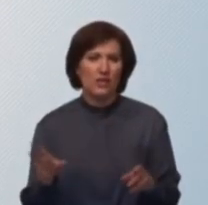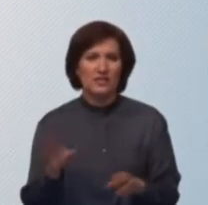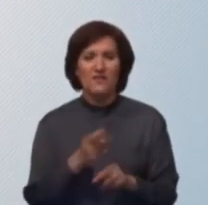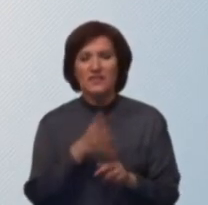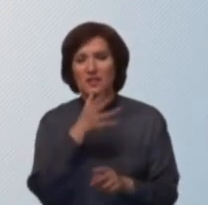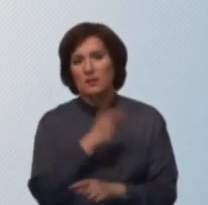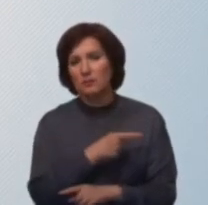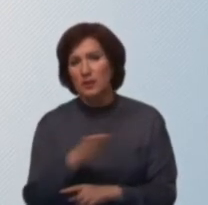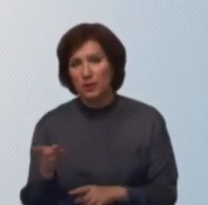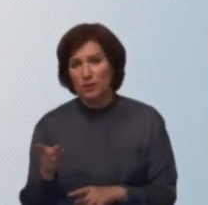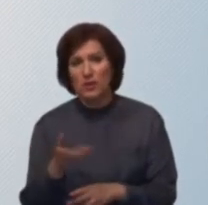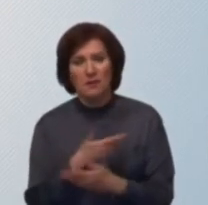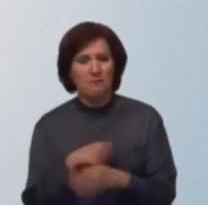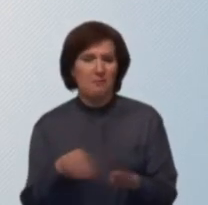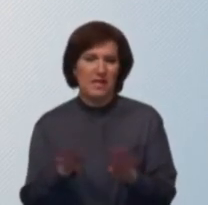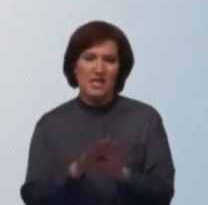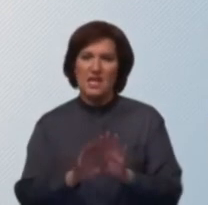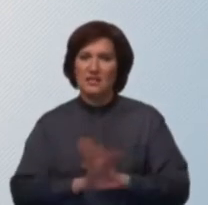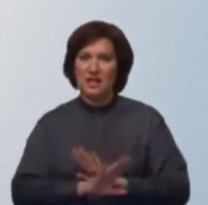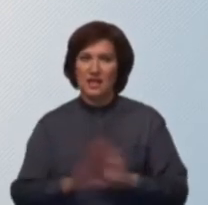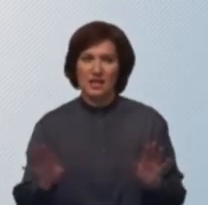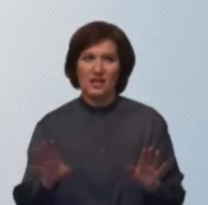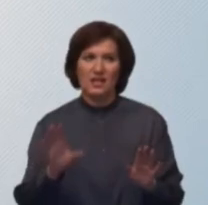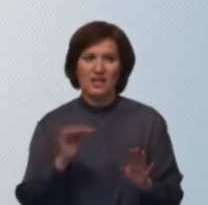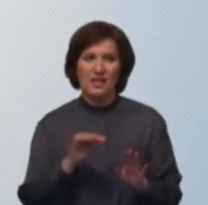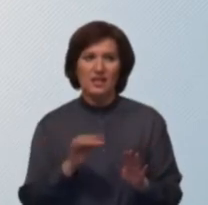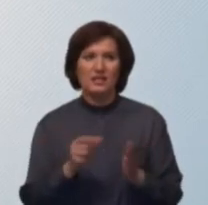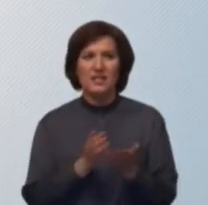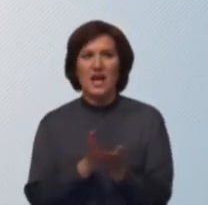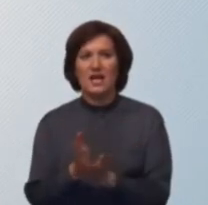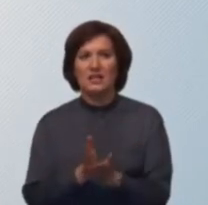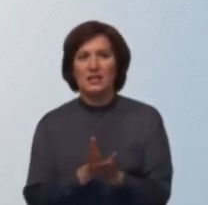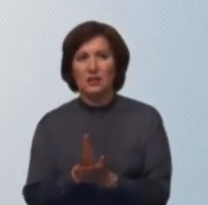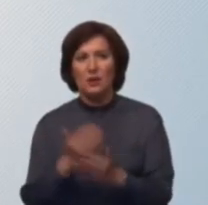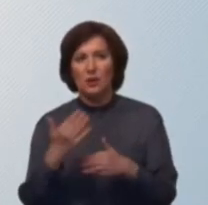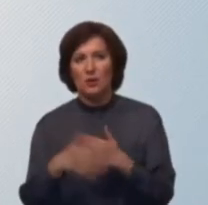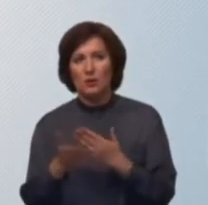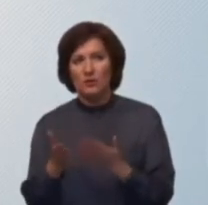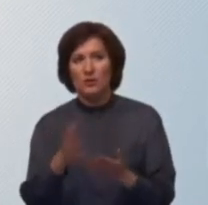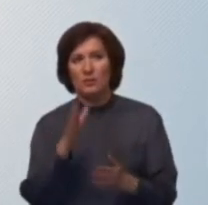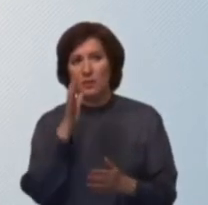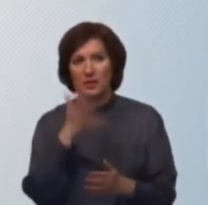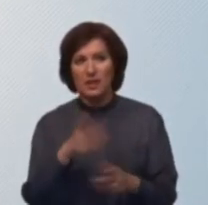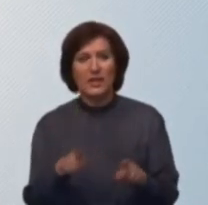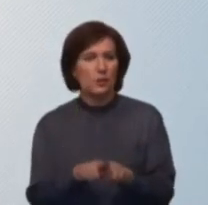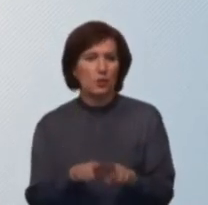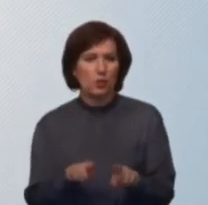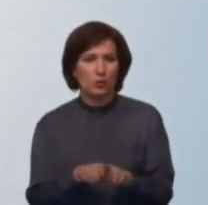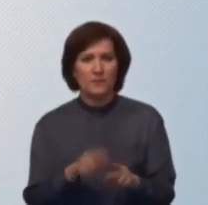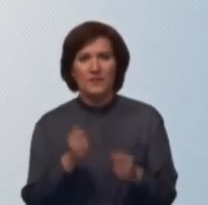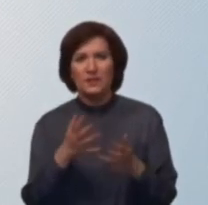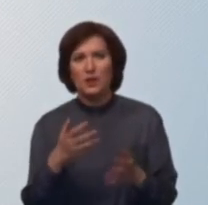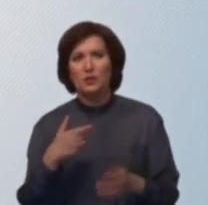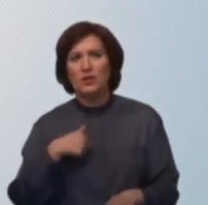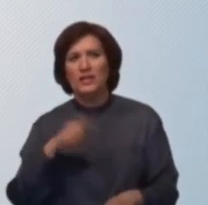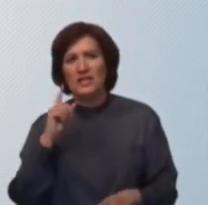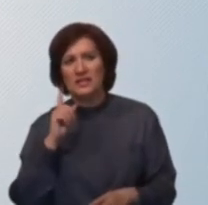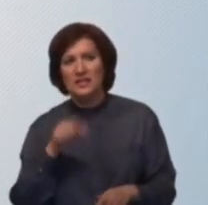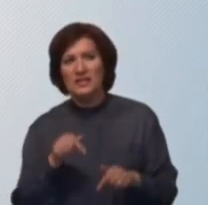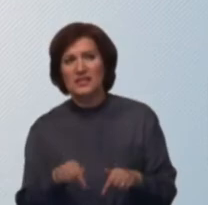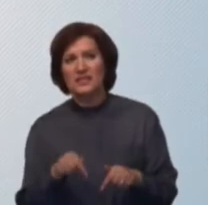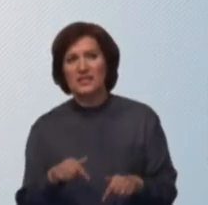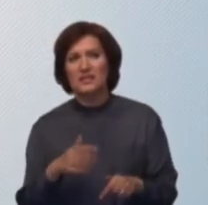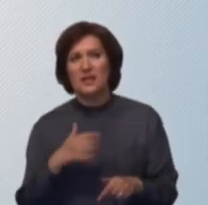цей період мы не закрыли, и за каденцию уже вот пятилетнюю тоже. И насколько я знаю,